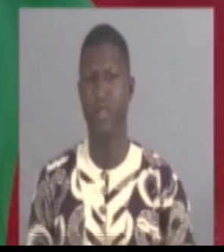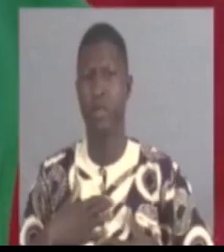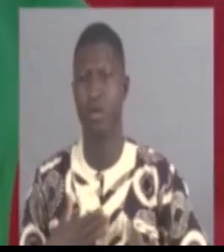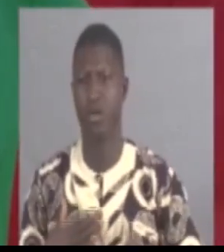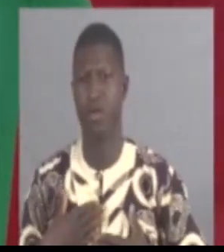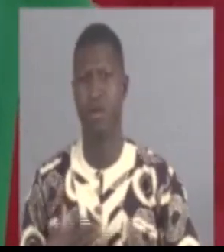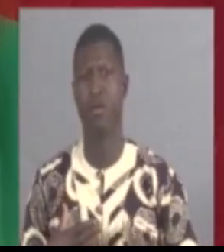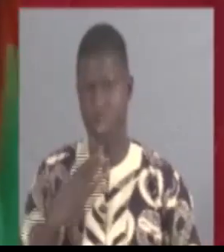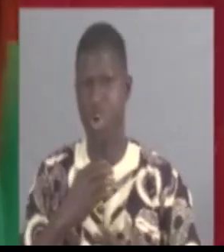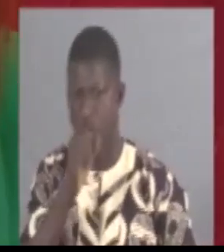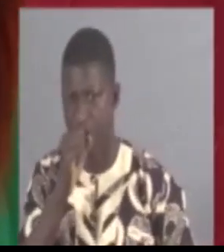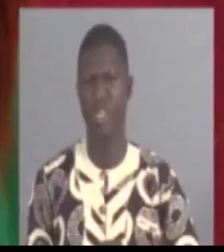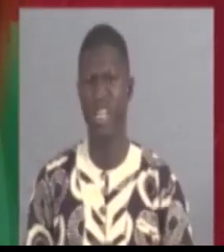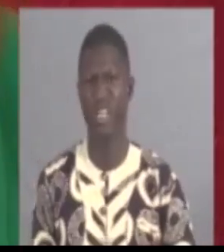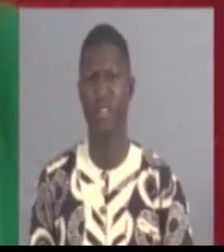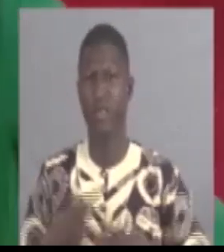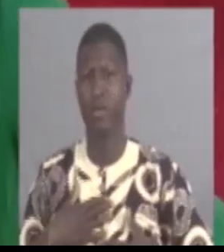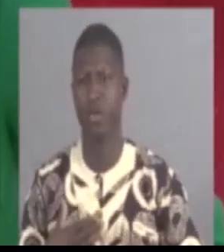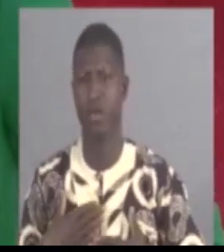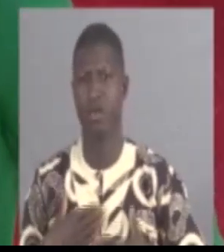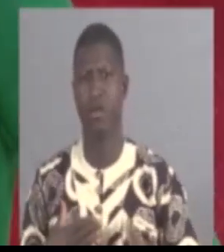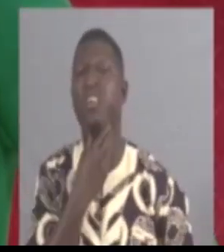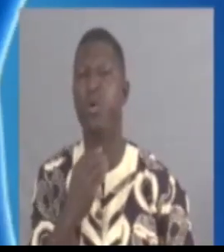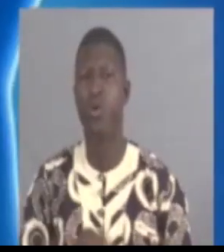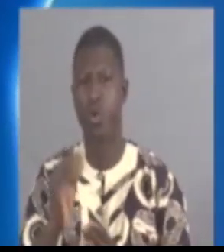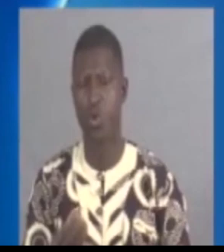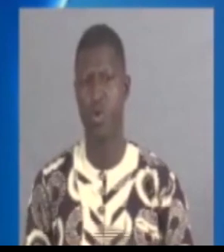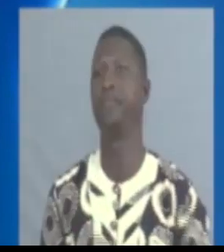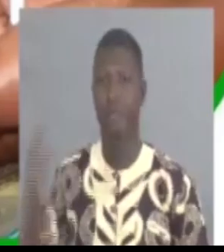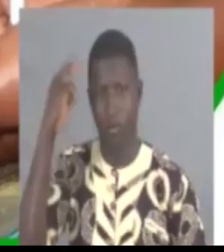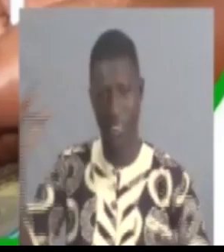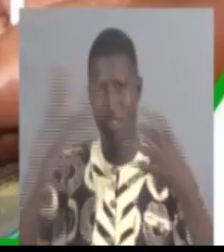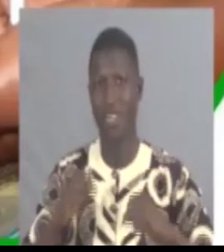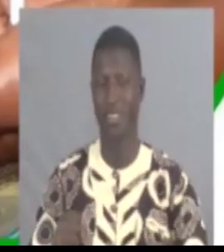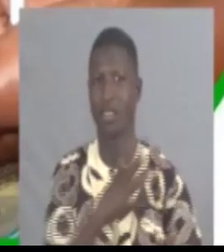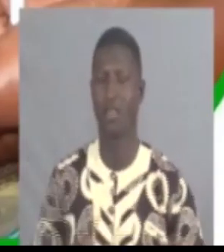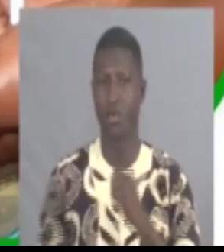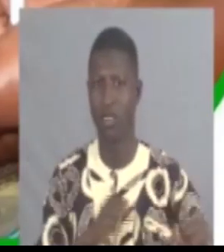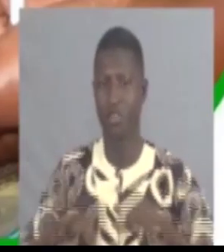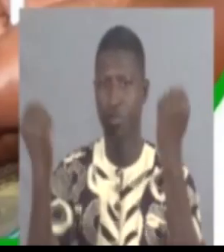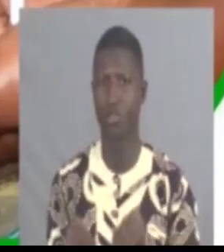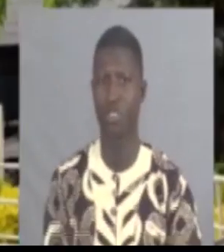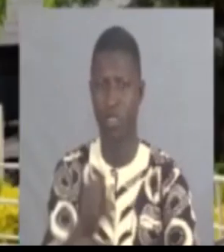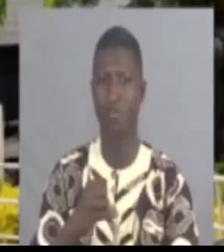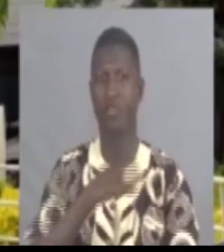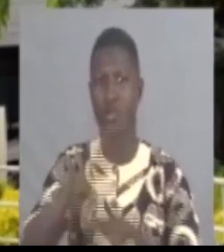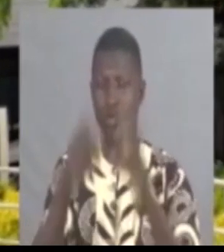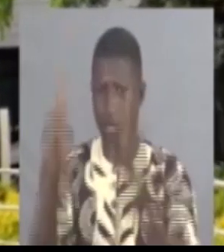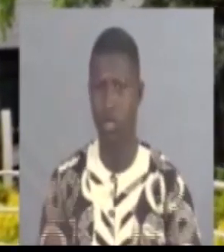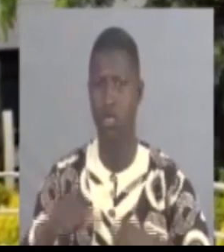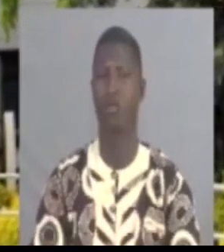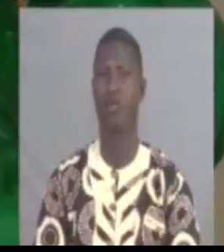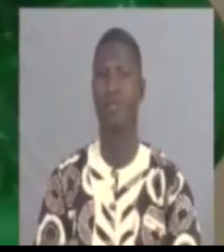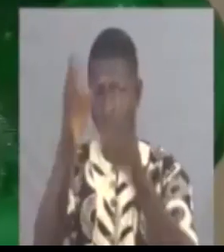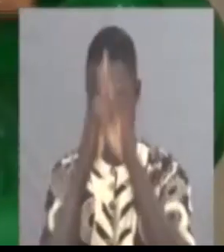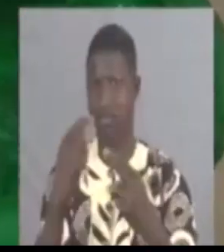jafé jafé noy yi sekkut apat put buy metti ngir muccu ci ministère bi yor wergu yaramu askan wi